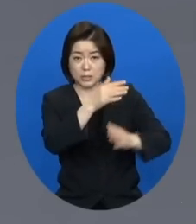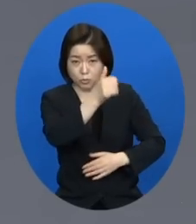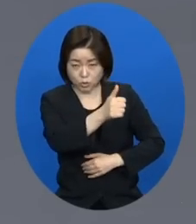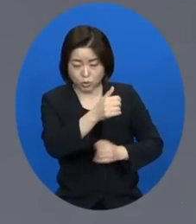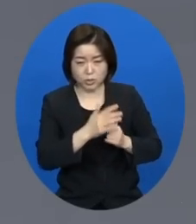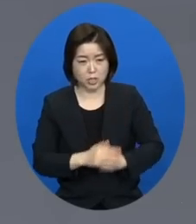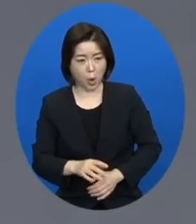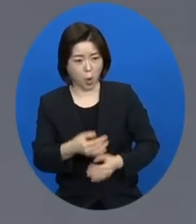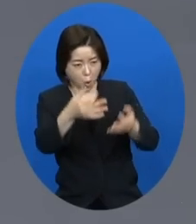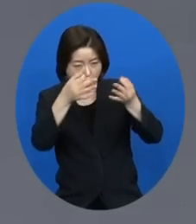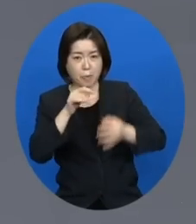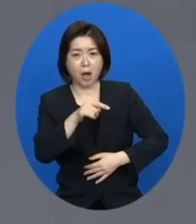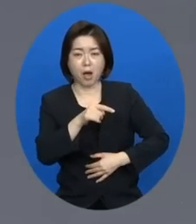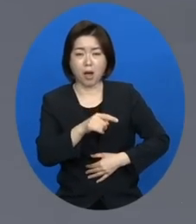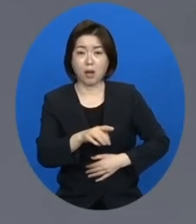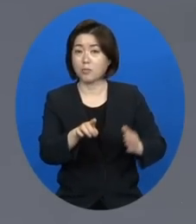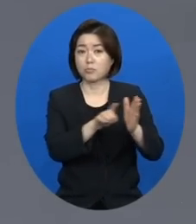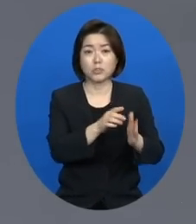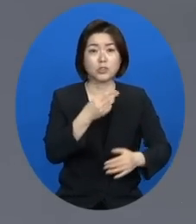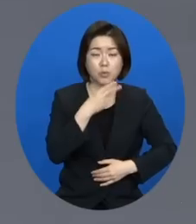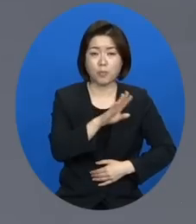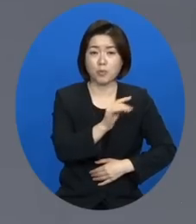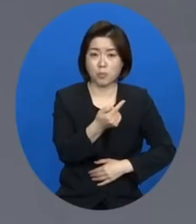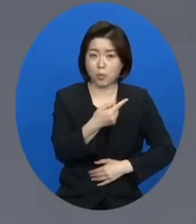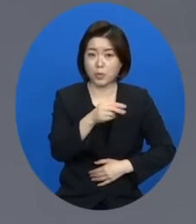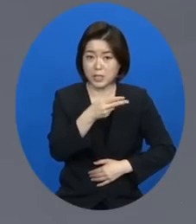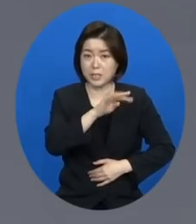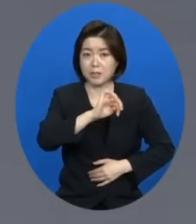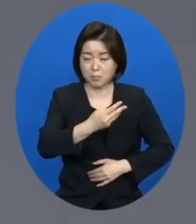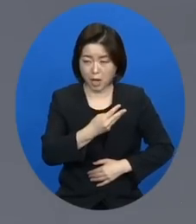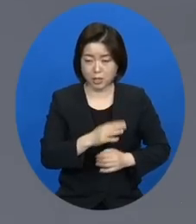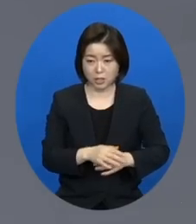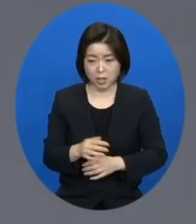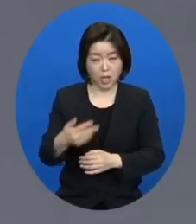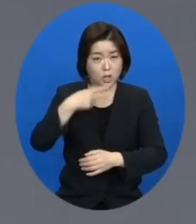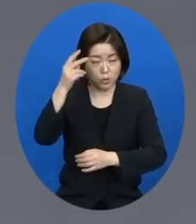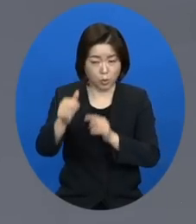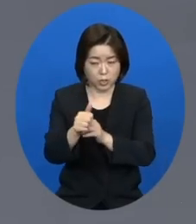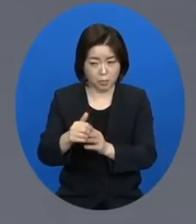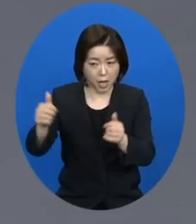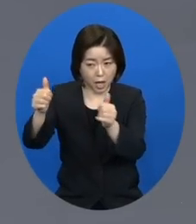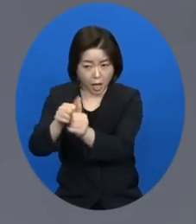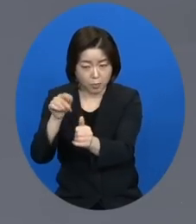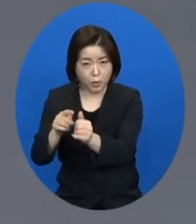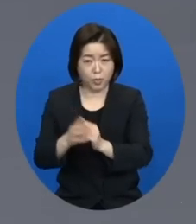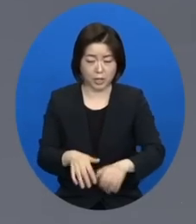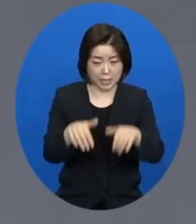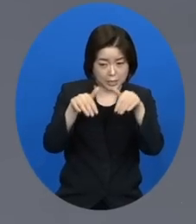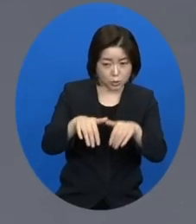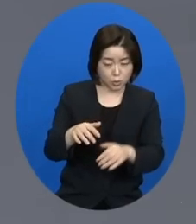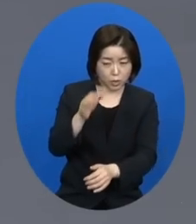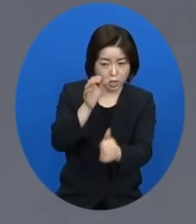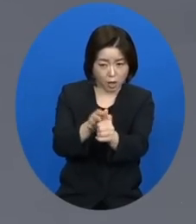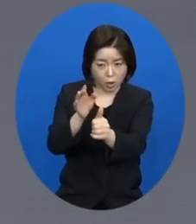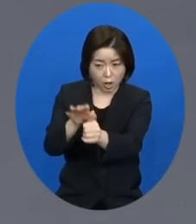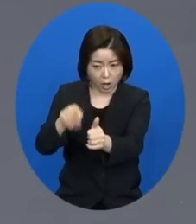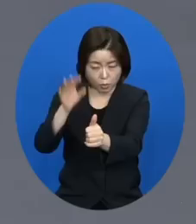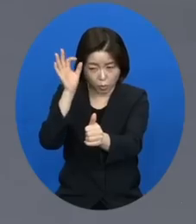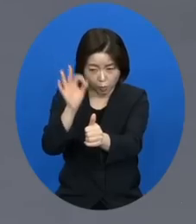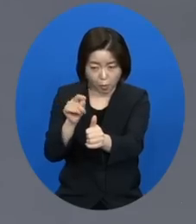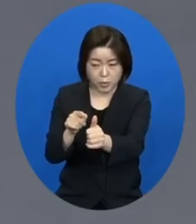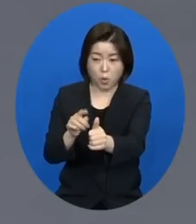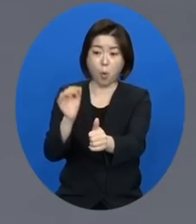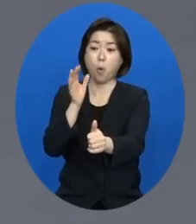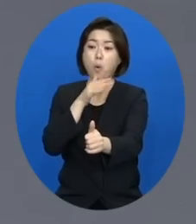믿지 않는 보디발이 그와 하나님이 함께 하심을 그 사소한 비천한 종의 역할을 보면서